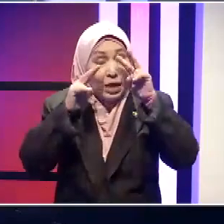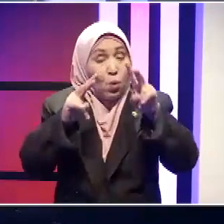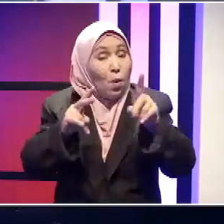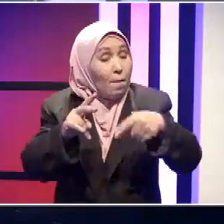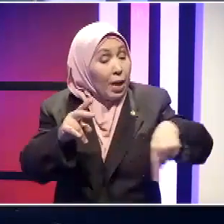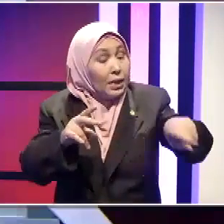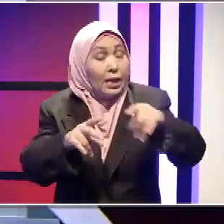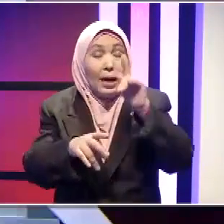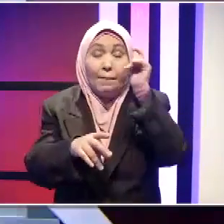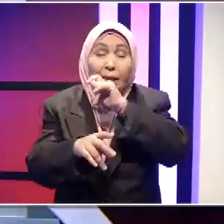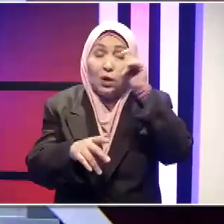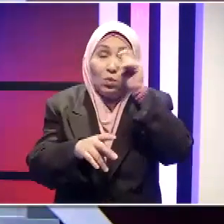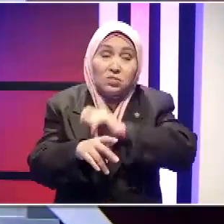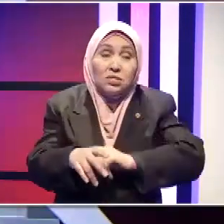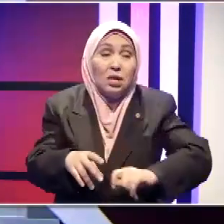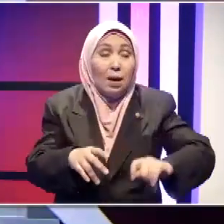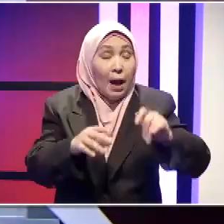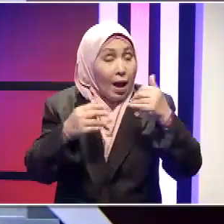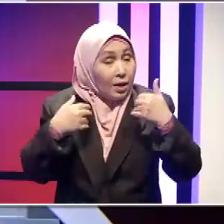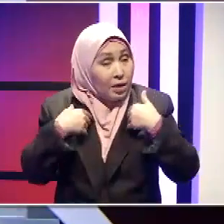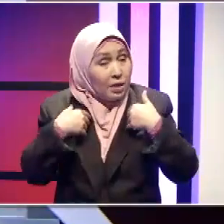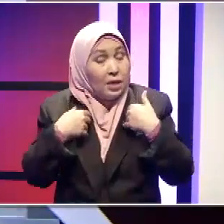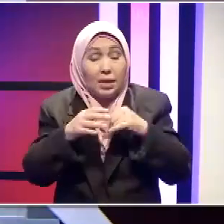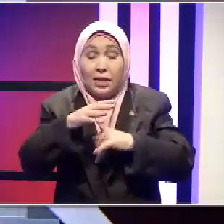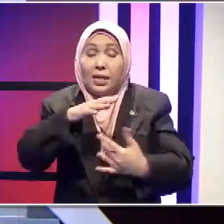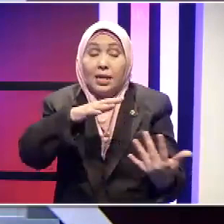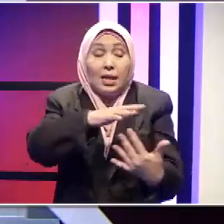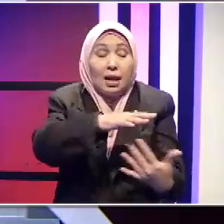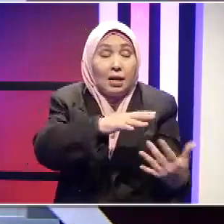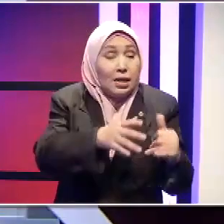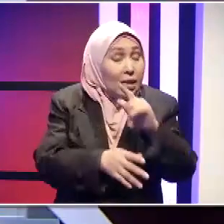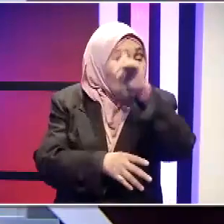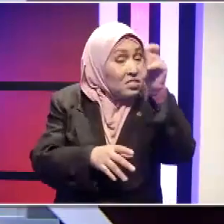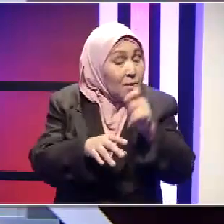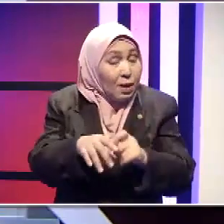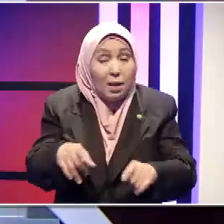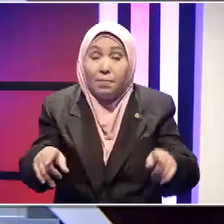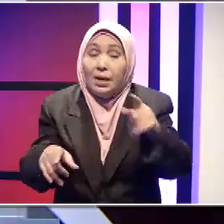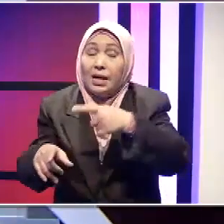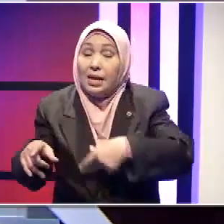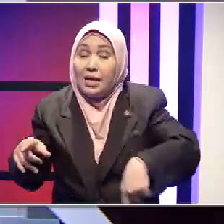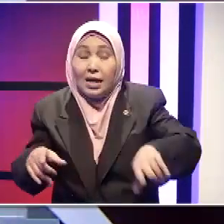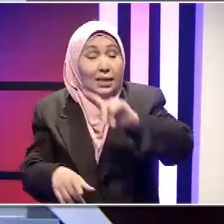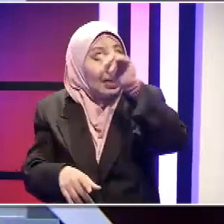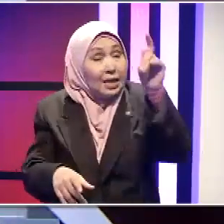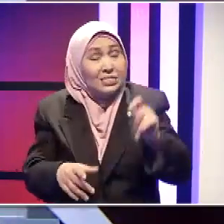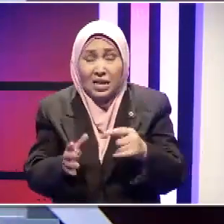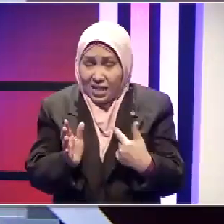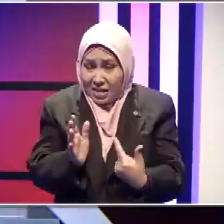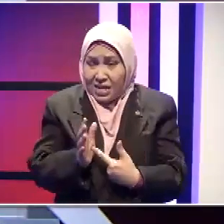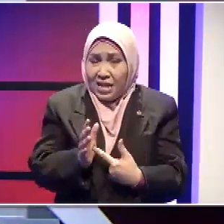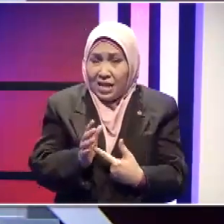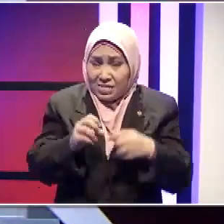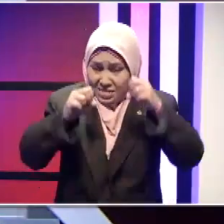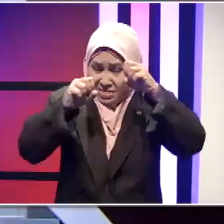mereka yang mendustakan mereka berada di neraka sama ke ditanya kepada mereka Apa sih lu datang Inikah